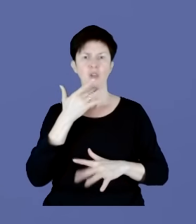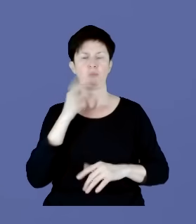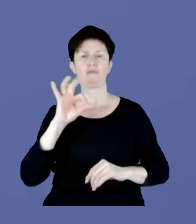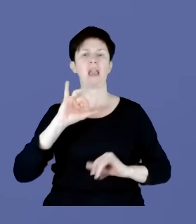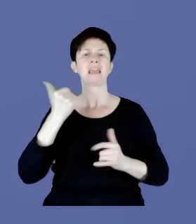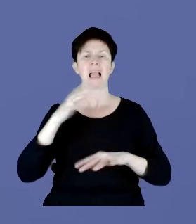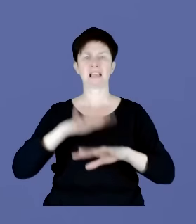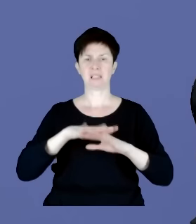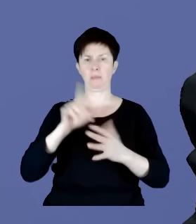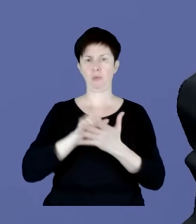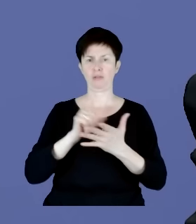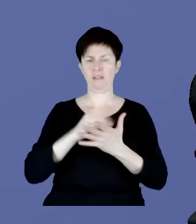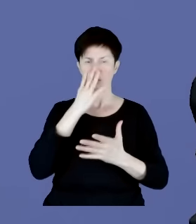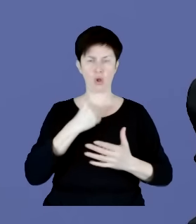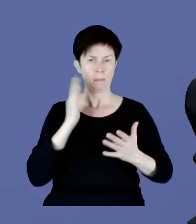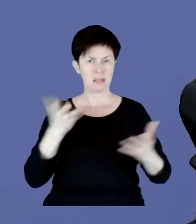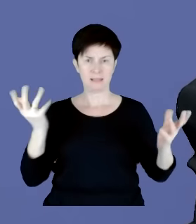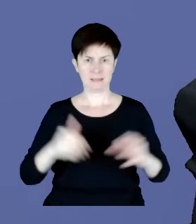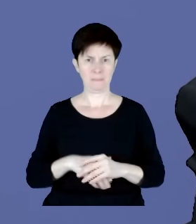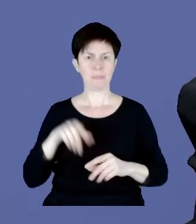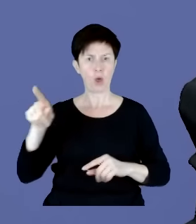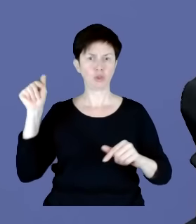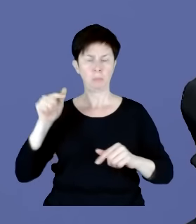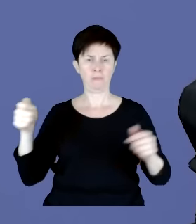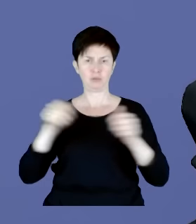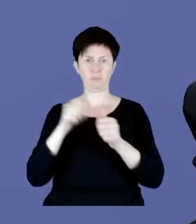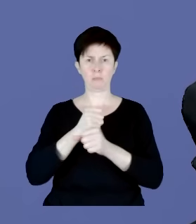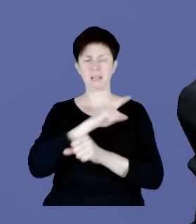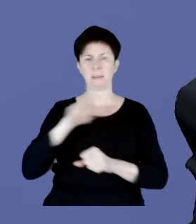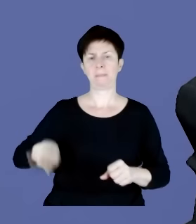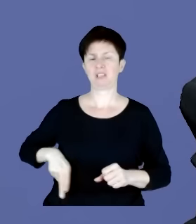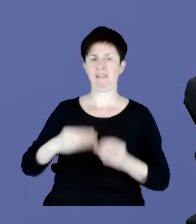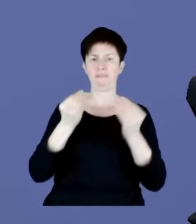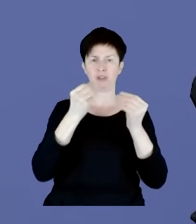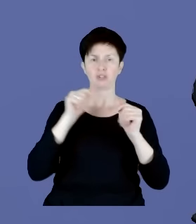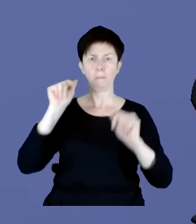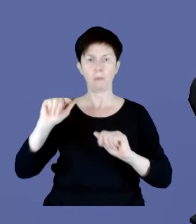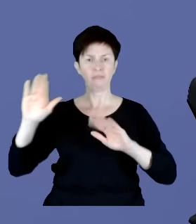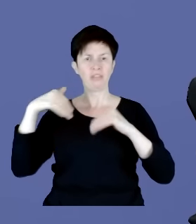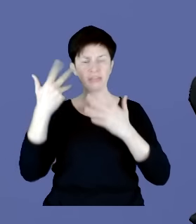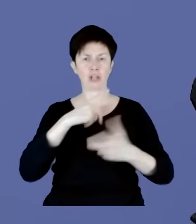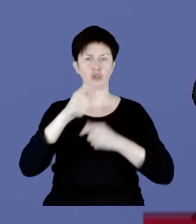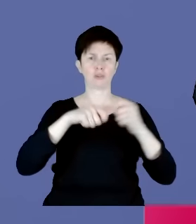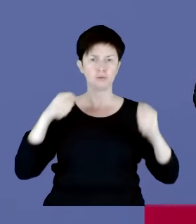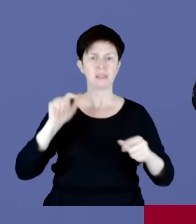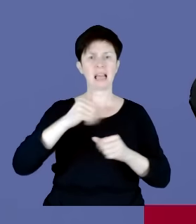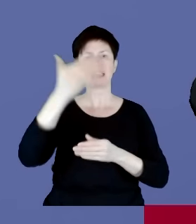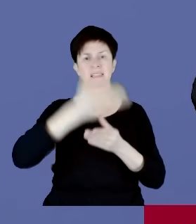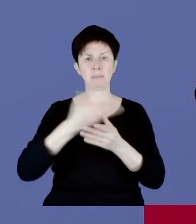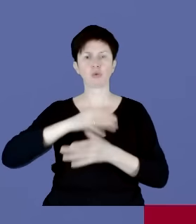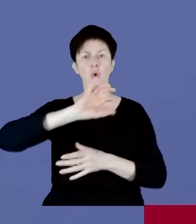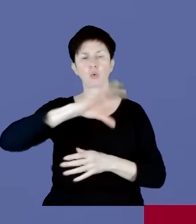podatkowy ma wyglądać. Przecież oni powinni współpracować z Ministerstwem Finansów i przedstawiać takie rozwiązania i zapraszać takie grupy społeczne, czyli przedsiębiorców